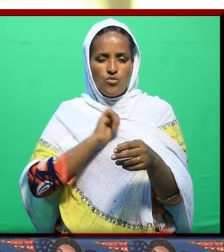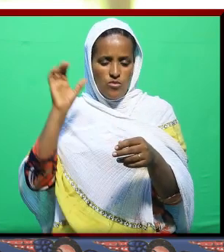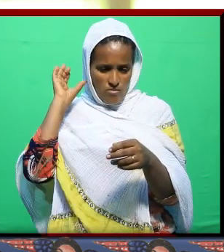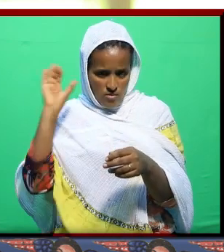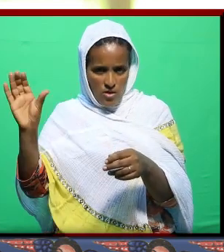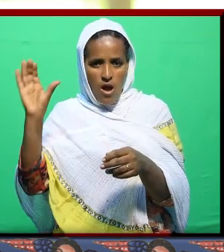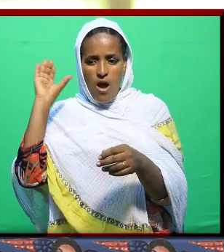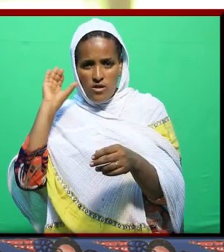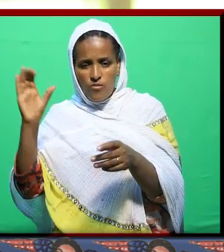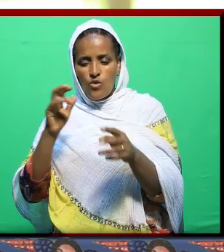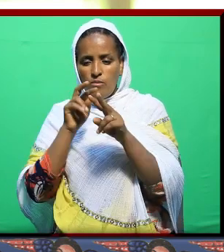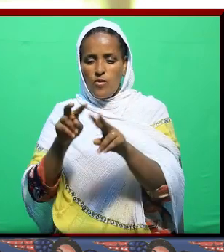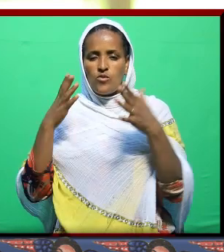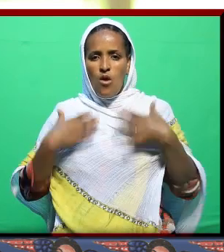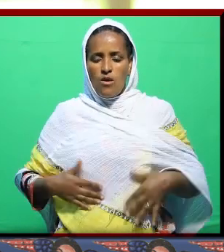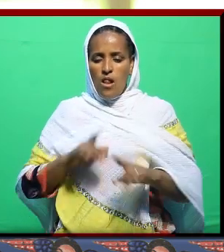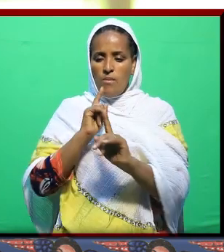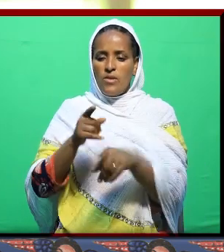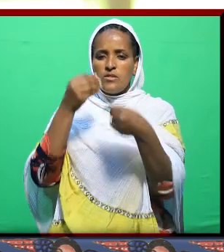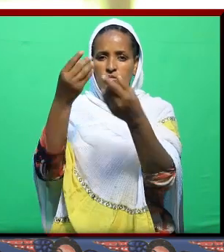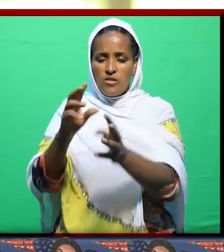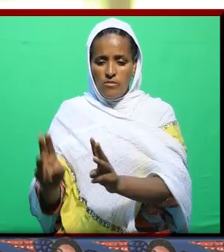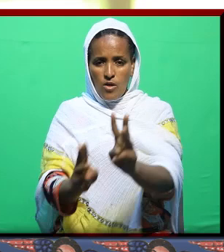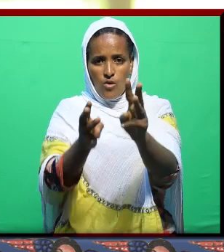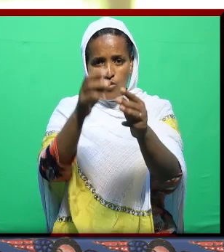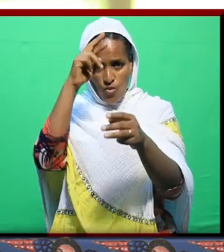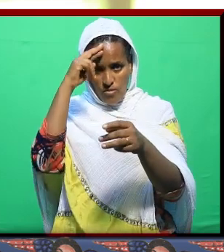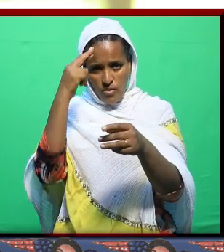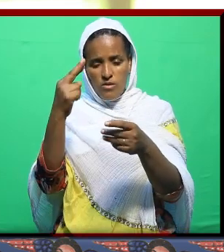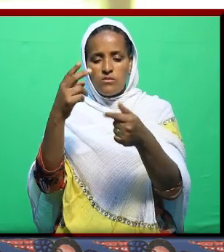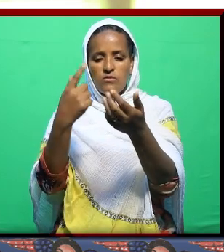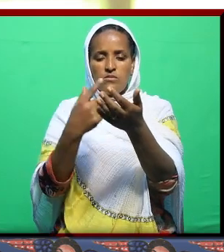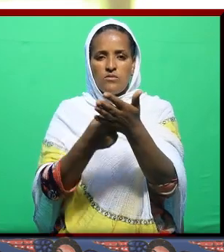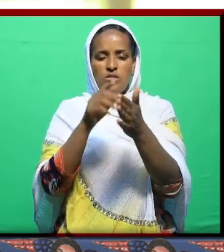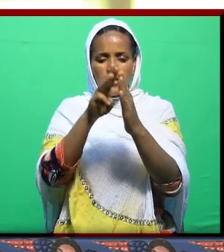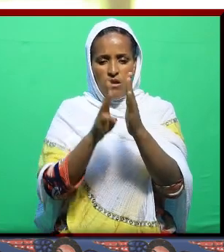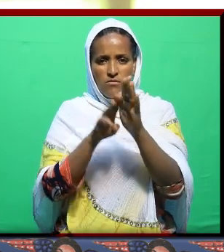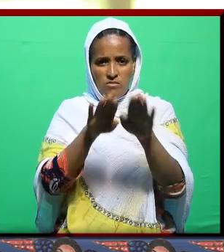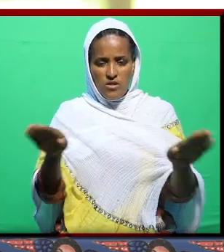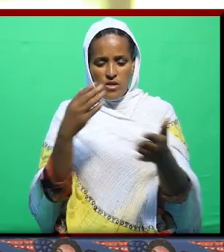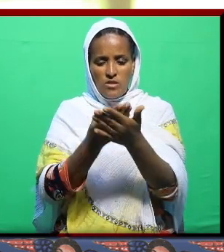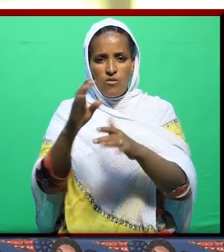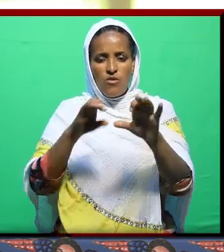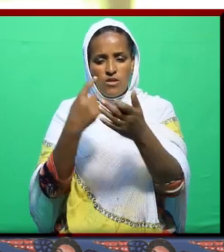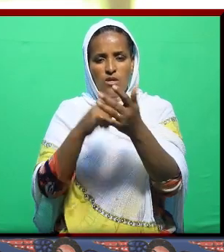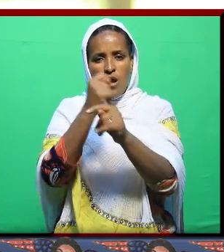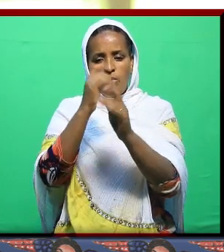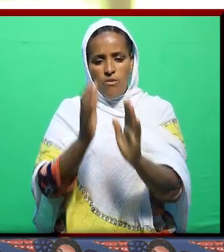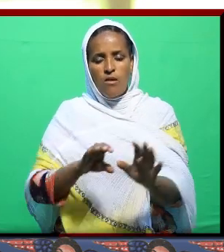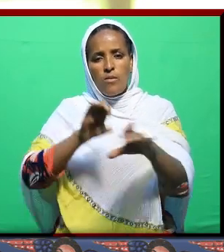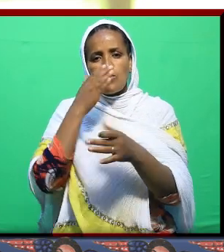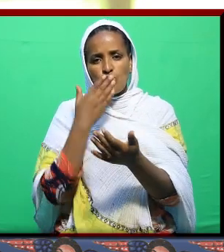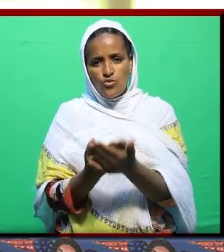የሚያዳምጥበት አዳምጦ ለሚመለከታው አካል መልስ የሚሰጥበት መንገድ ስለሆነ ጽሙናን ገንዘብ አድርጎ እነዚህ ነገሮች